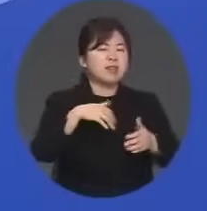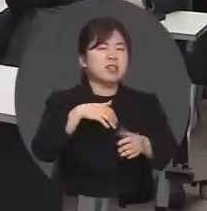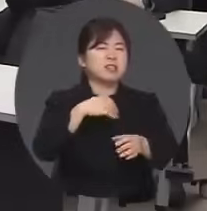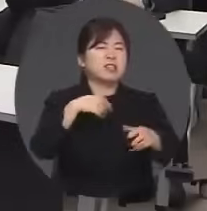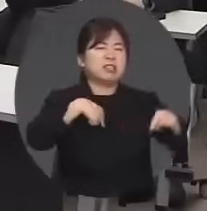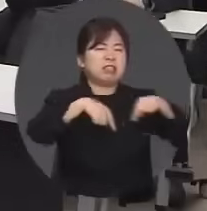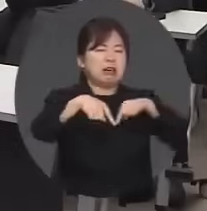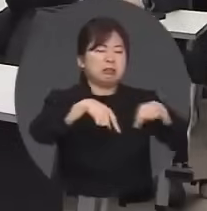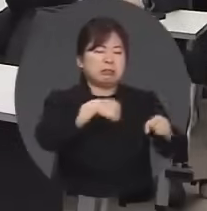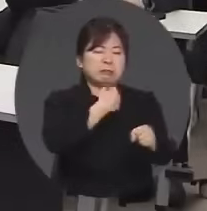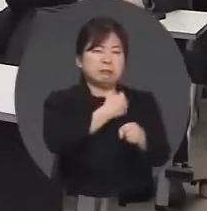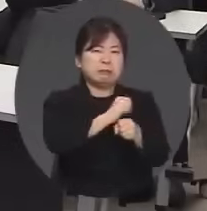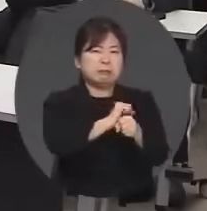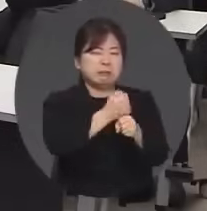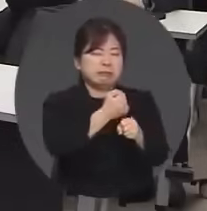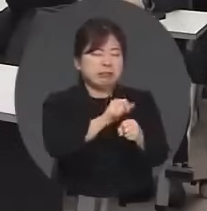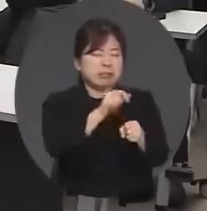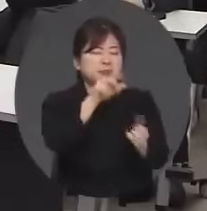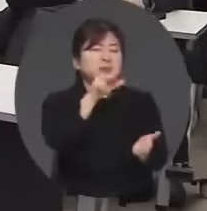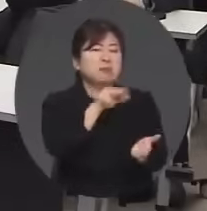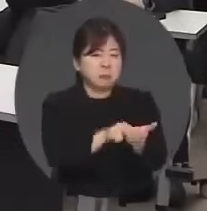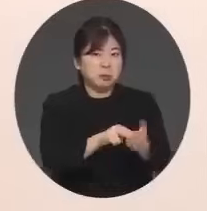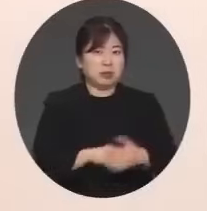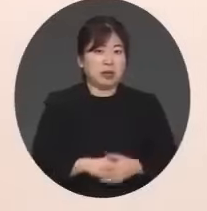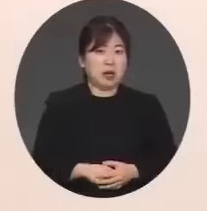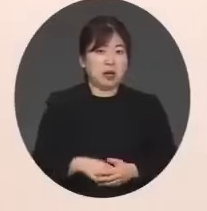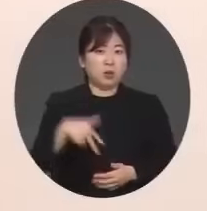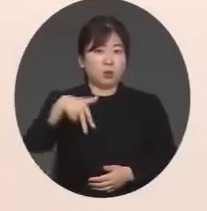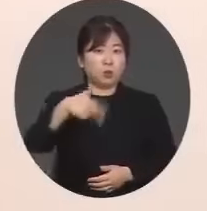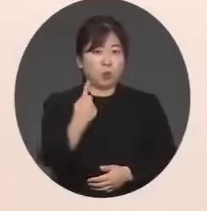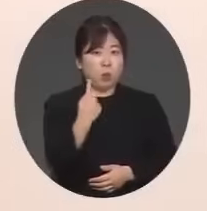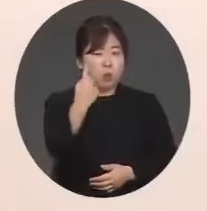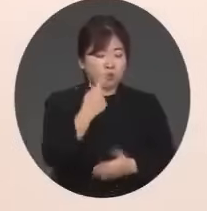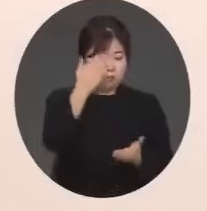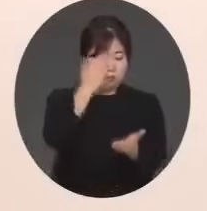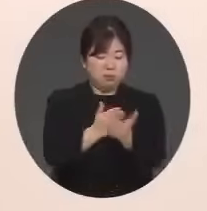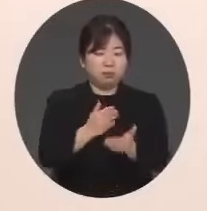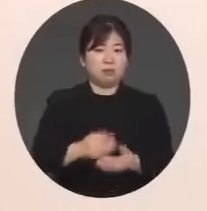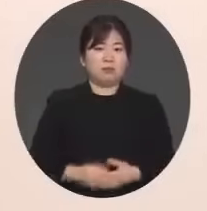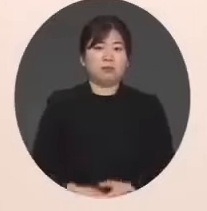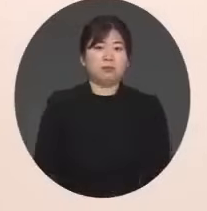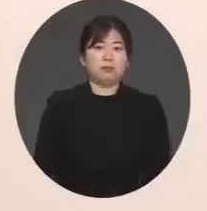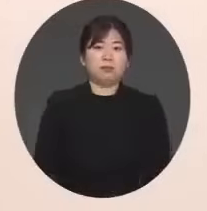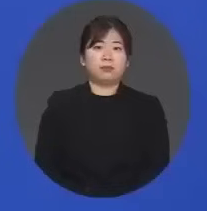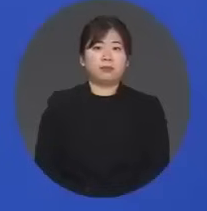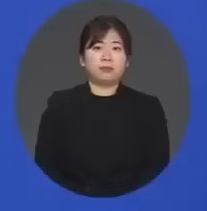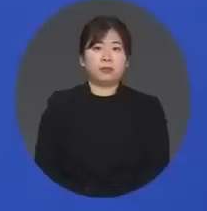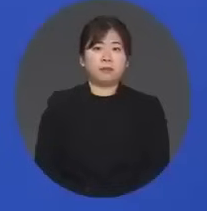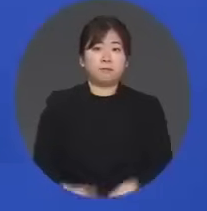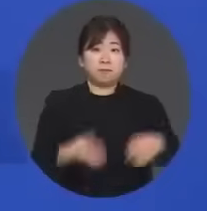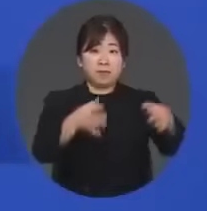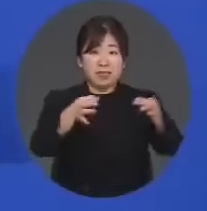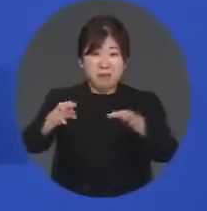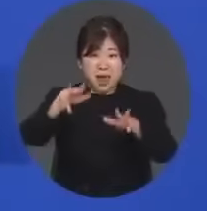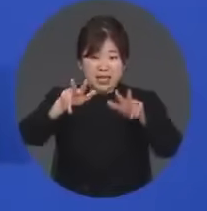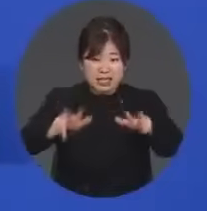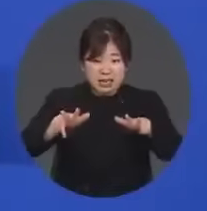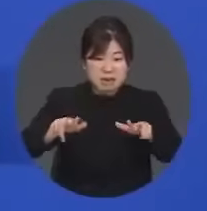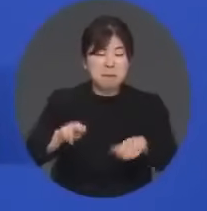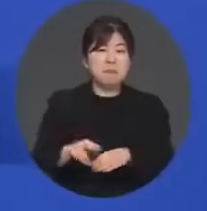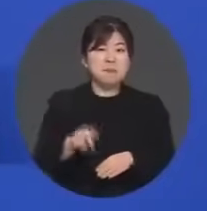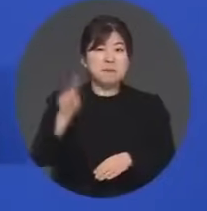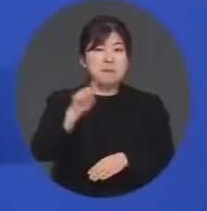공천이 필요했던 것이라며 조 의원의 김해 출마를 강하게 비판했습니다. 김해를 장기판 정도로